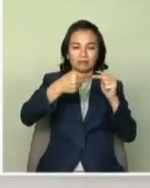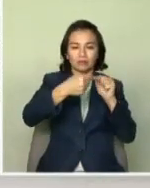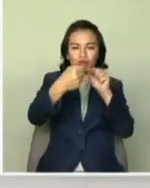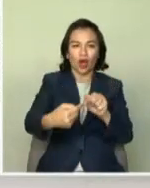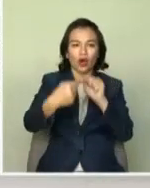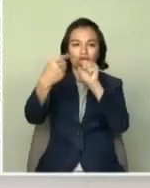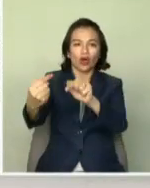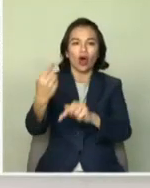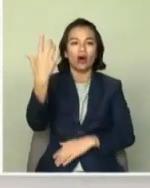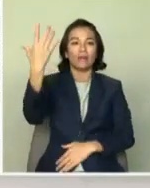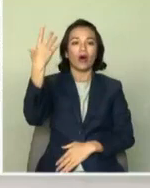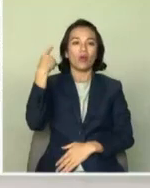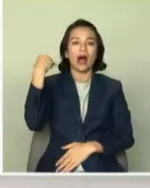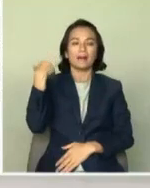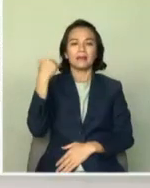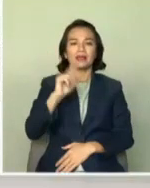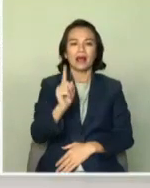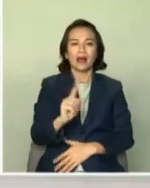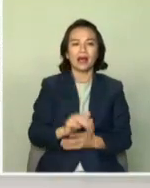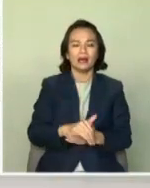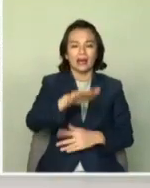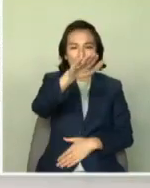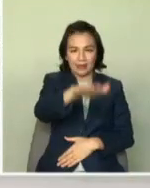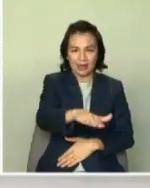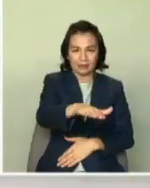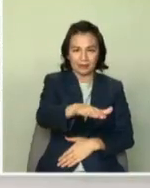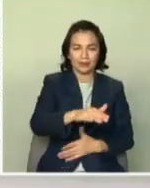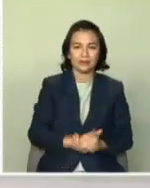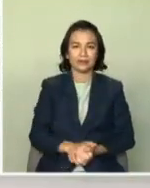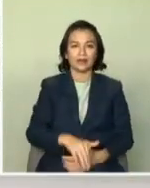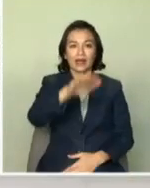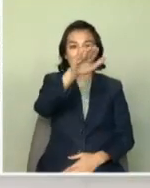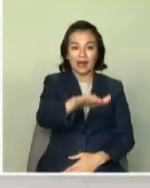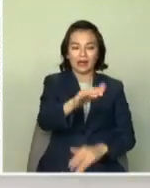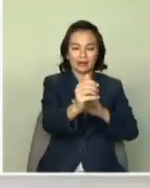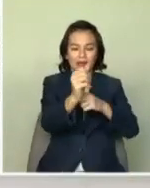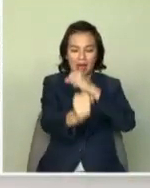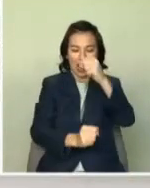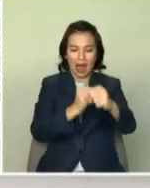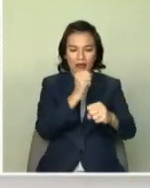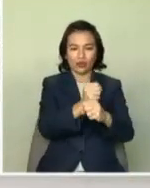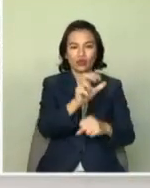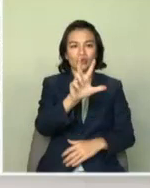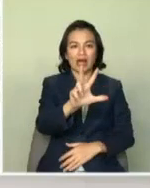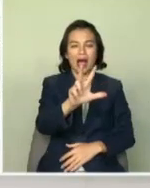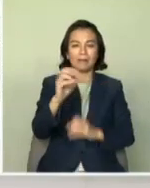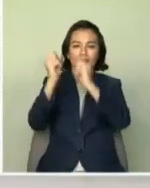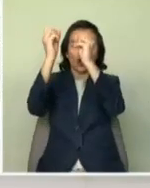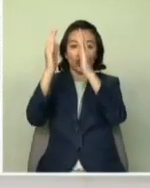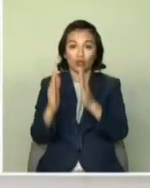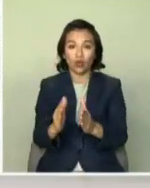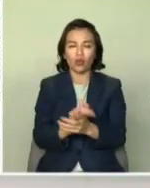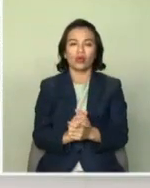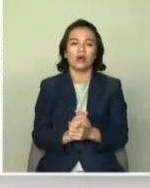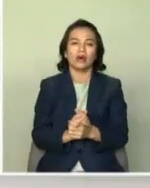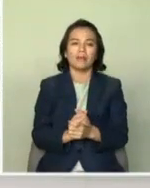วหนึ่งเมื่อวานเยอะมากกรณีที่เด็กเล็กๆค่ะคุณผู้ชมค่ะวัยเพียงแค่3ขวบเท่านั้นเองถูกคุณครูทำร้